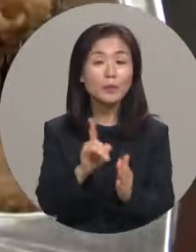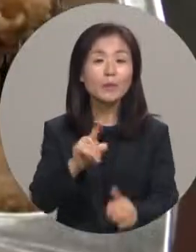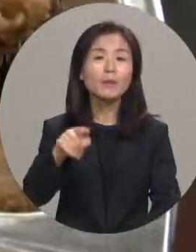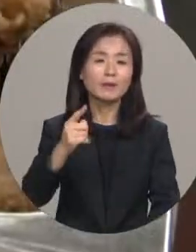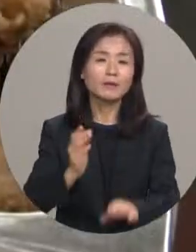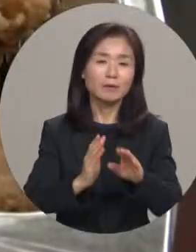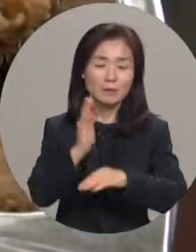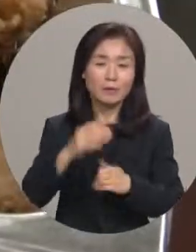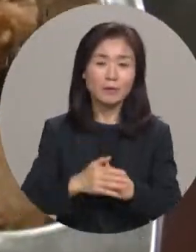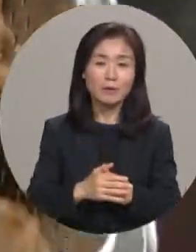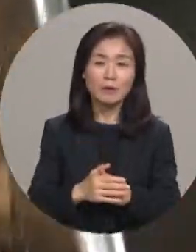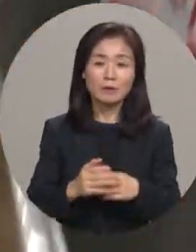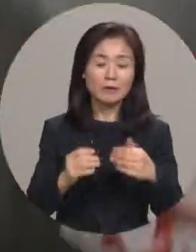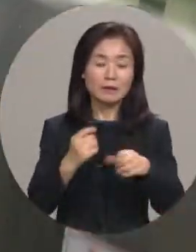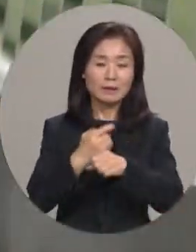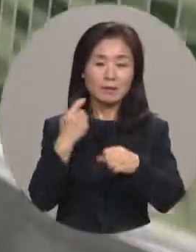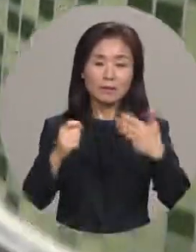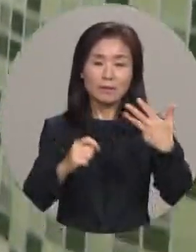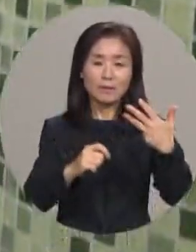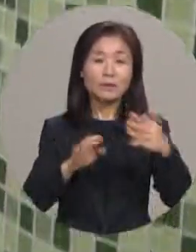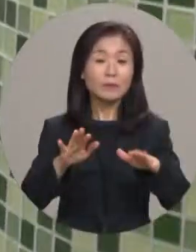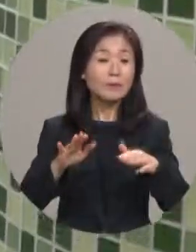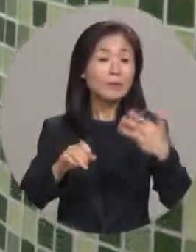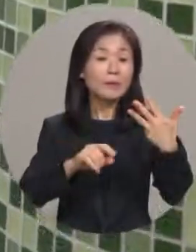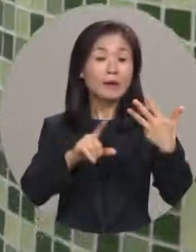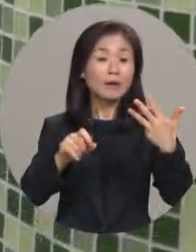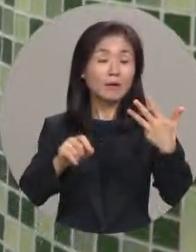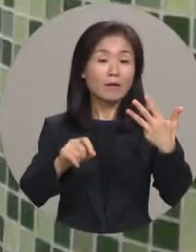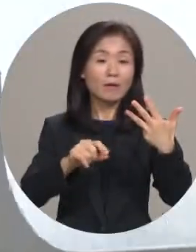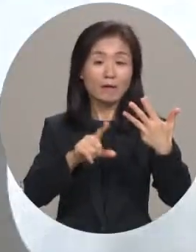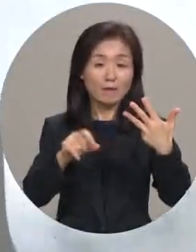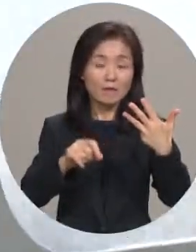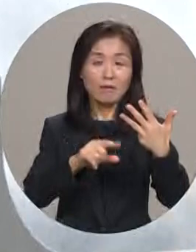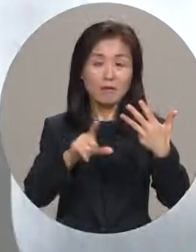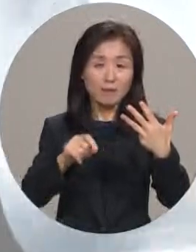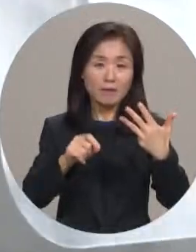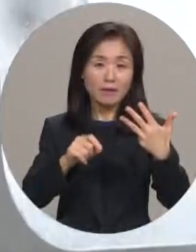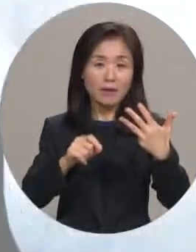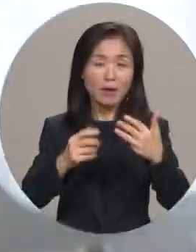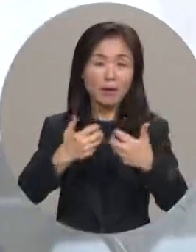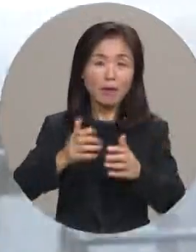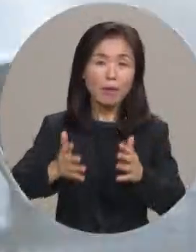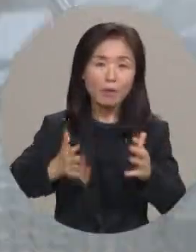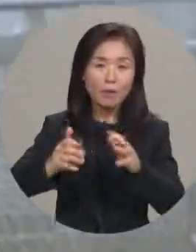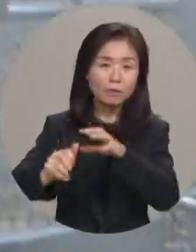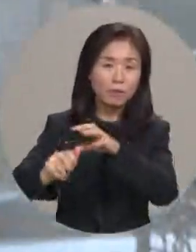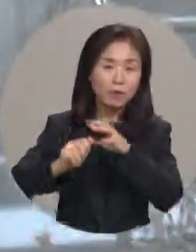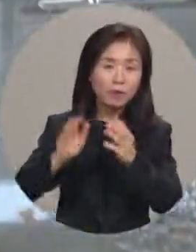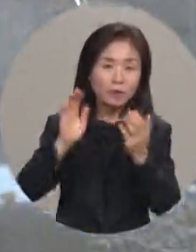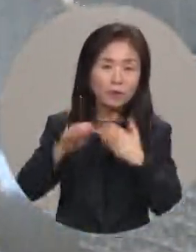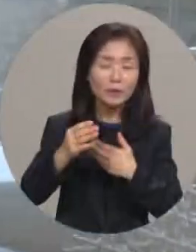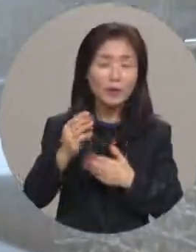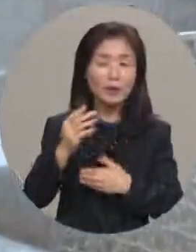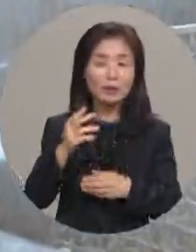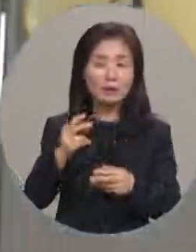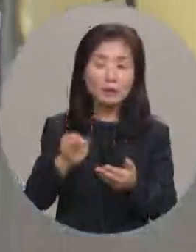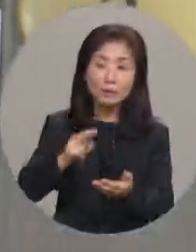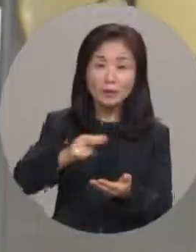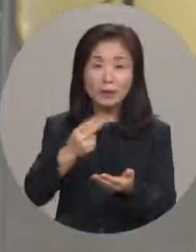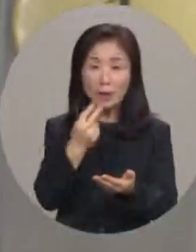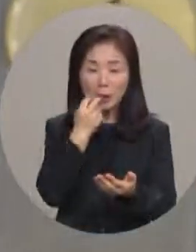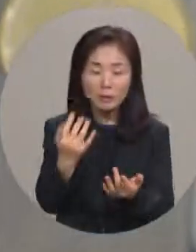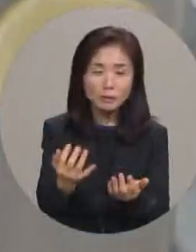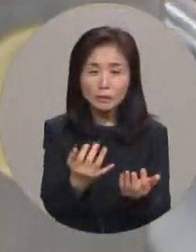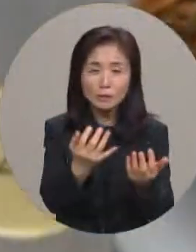학교에선 지난 8월 로봇이 배치된 뒤 튀김 요리 시 조리흉에 노출되는 시간이 90% 넘게 줄었고 업무량도